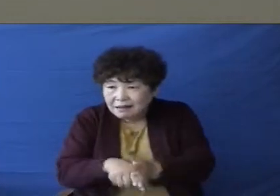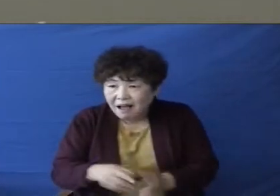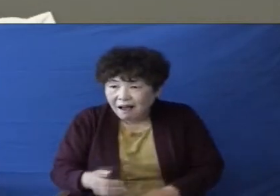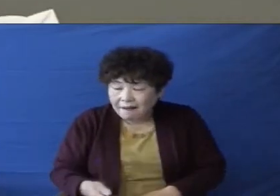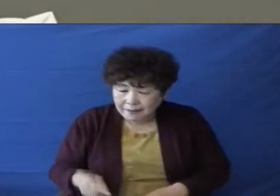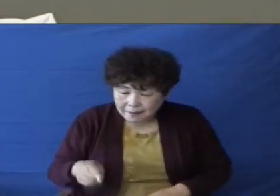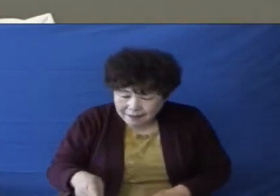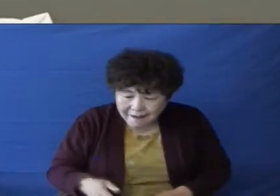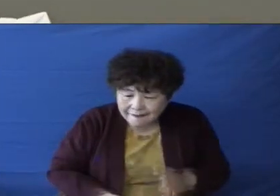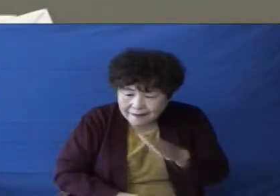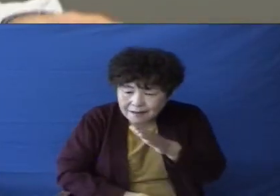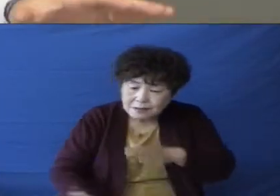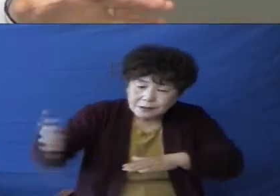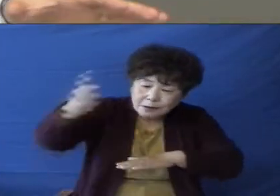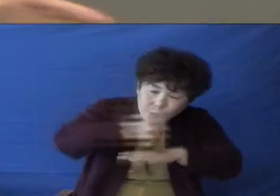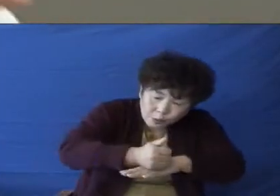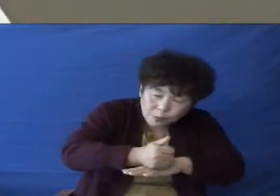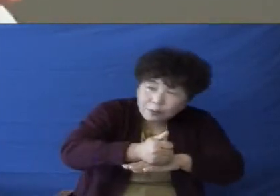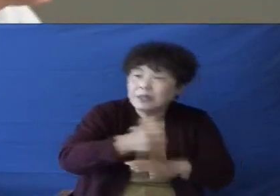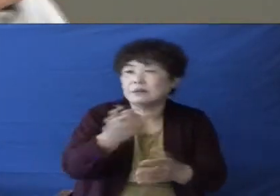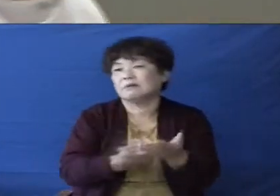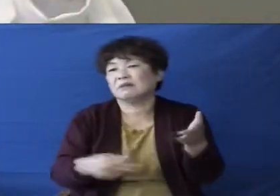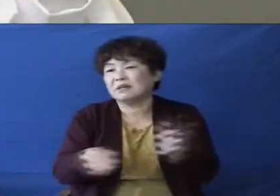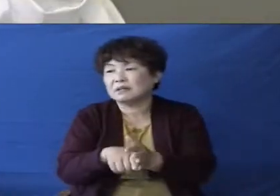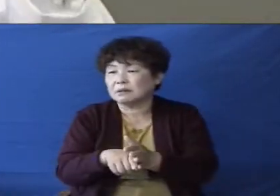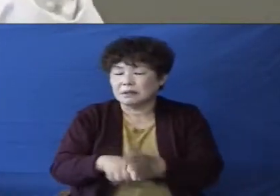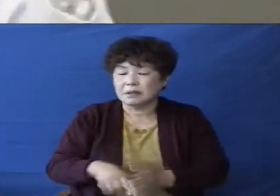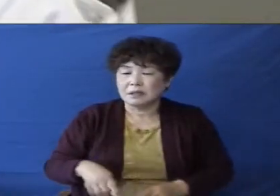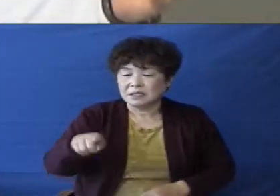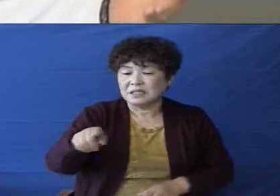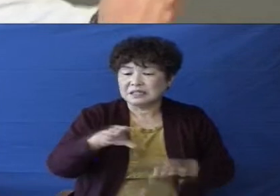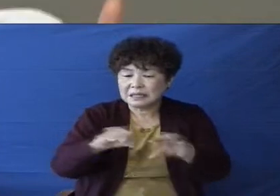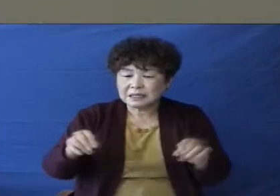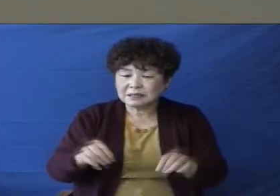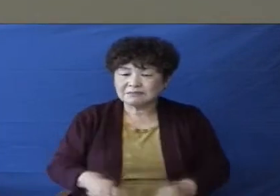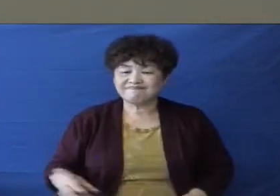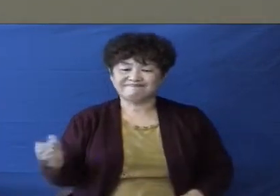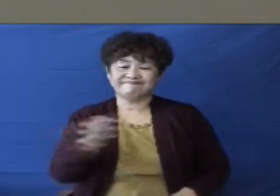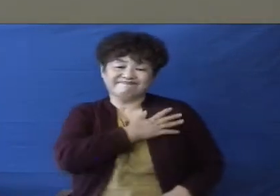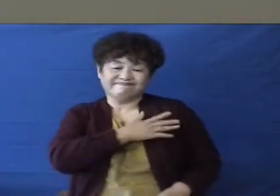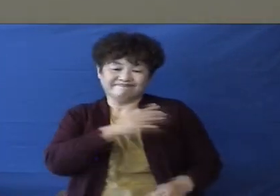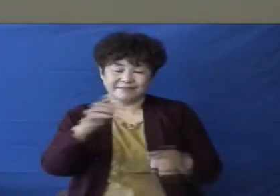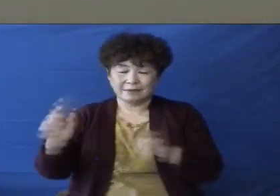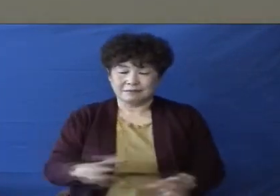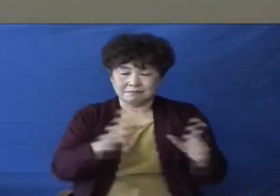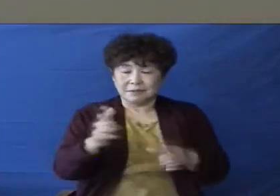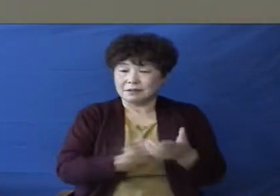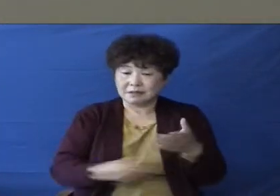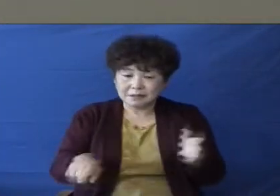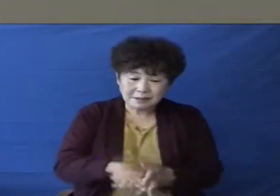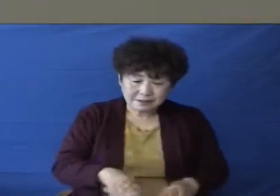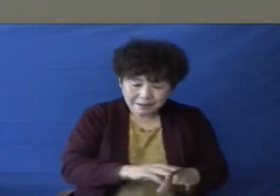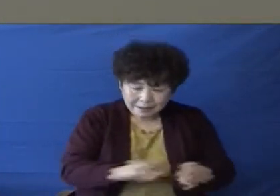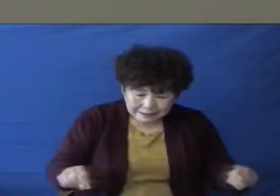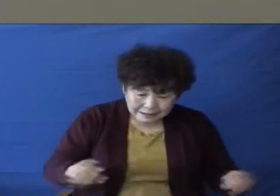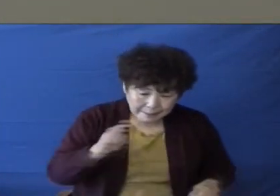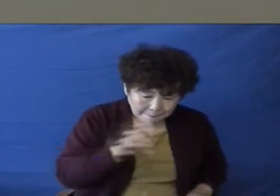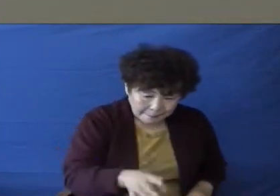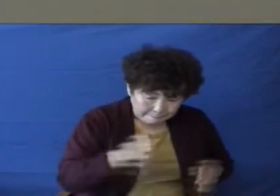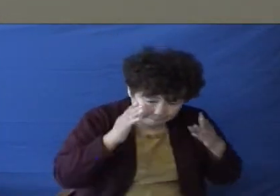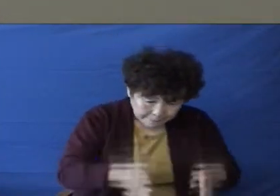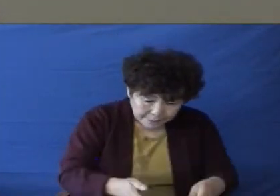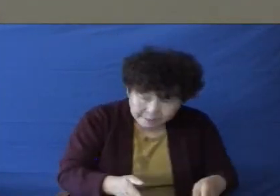전부다 이 땅에서 어떻게 잘 살까 에 그냥 다 3서 패 버렸어요 땅만 보면서 삽니다